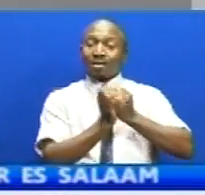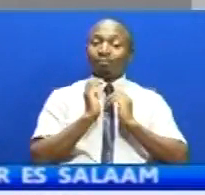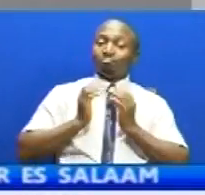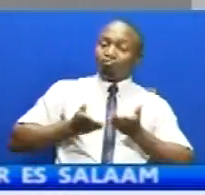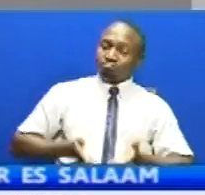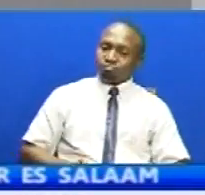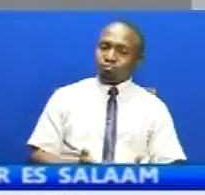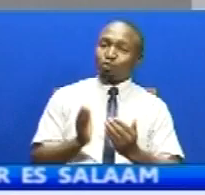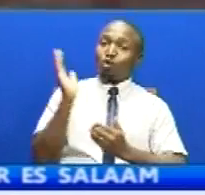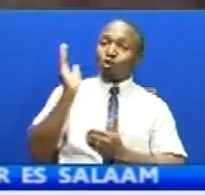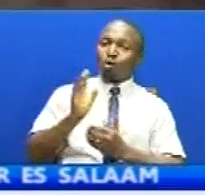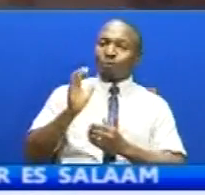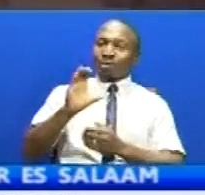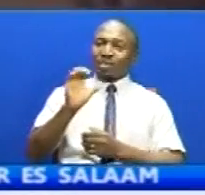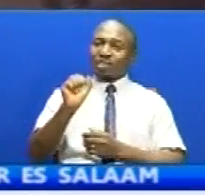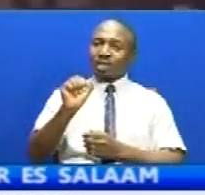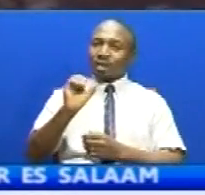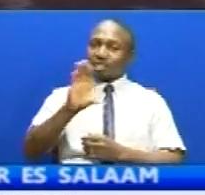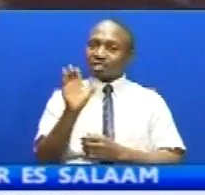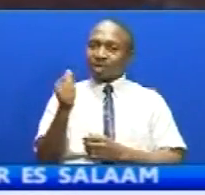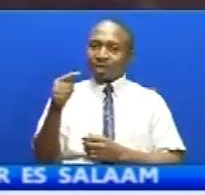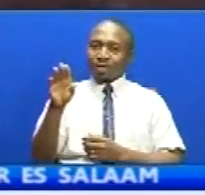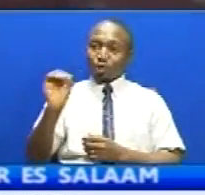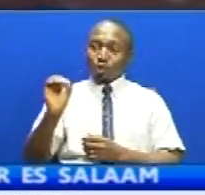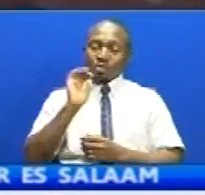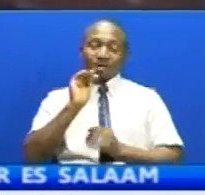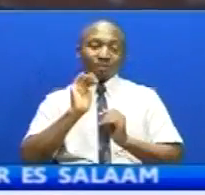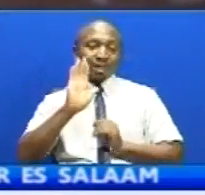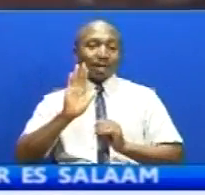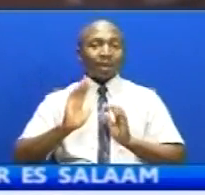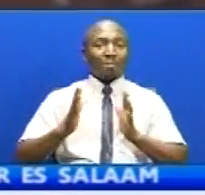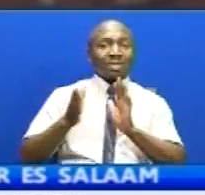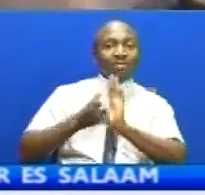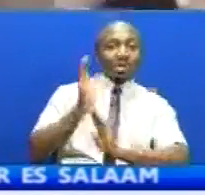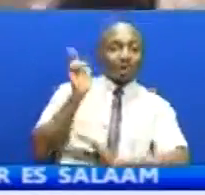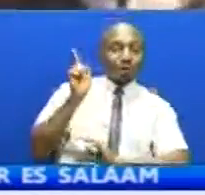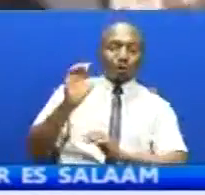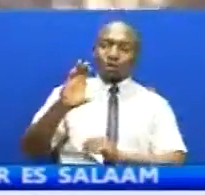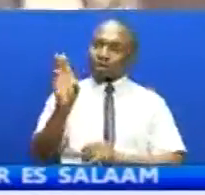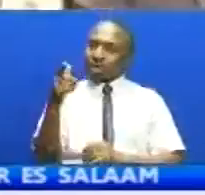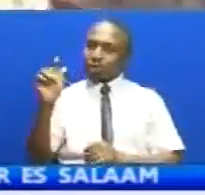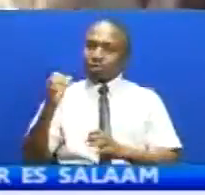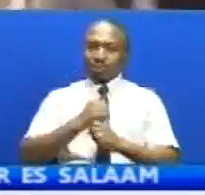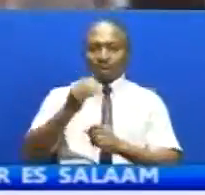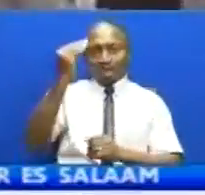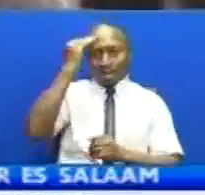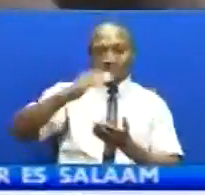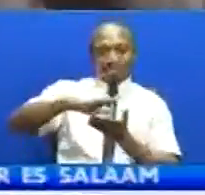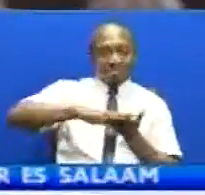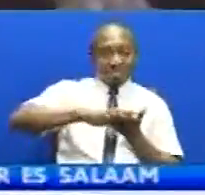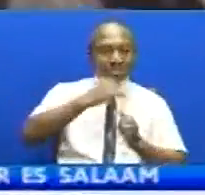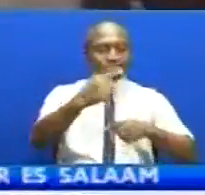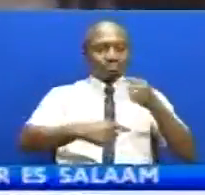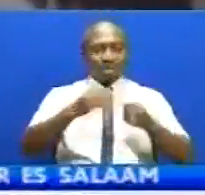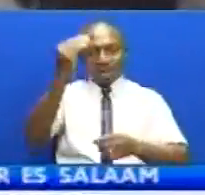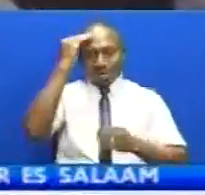alizaliwa mjini Chato. Safari yake ya maisha ilianzia huko Chato, ambapo alipata elimu ya msingi na kuendelea na elimu